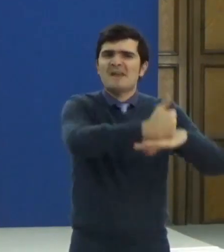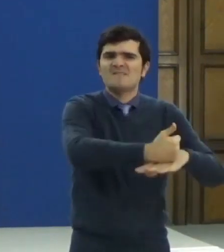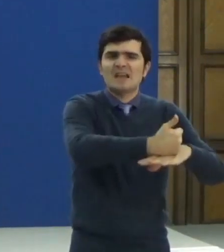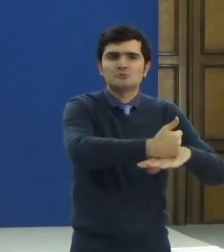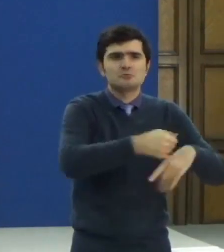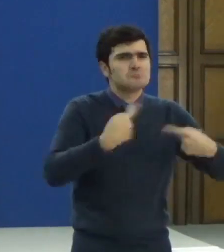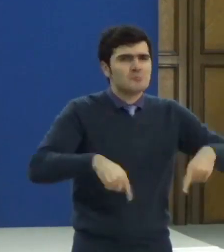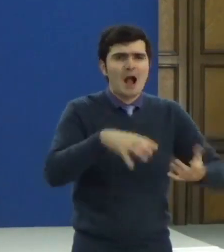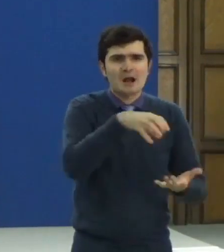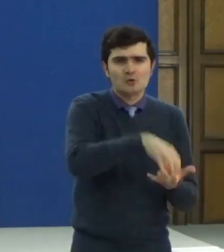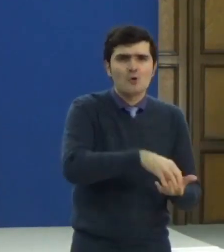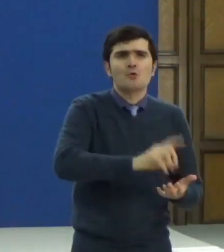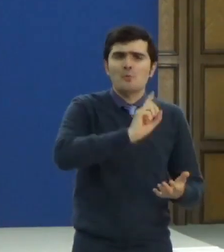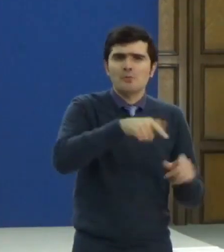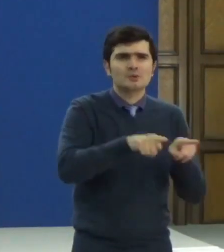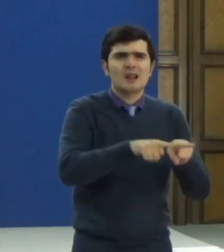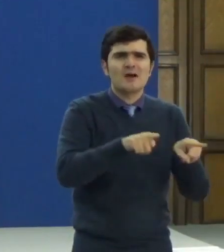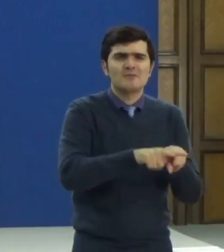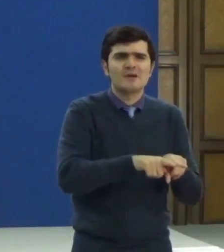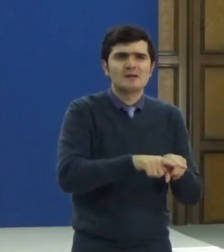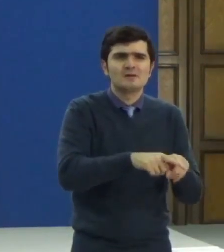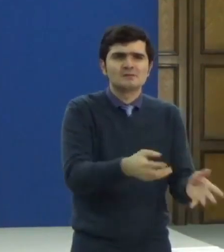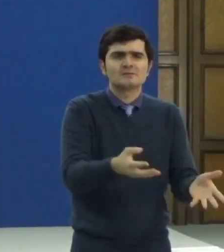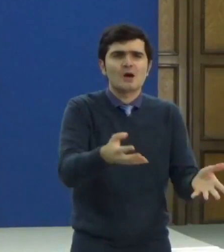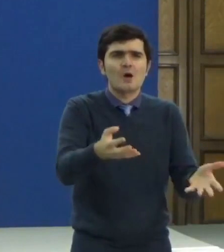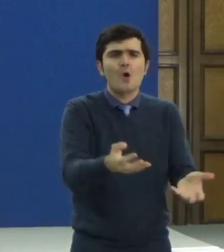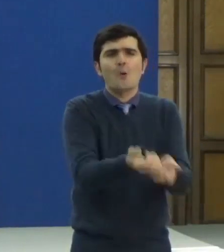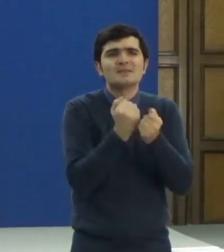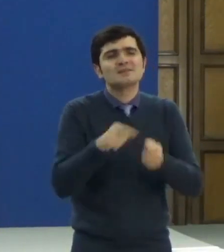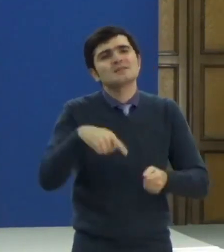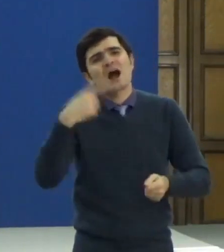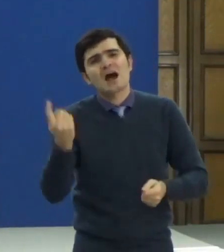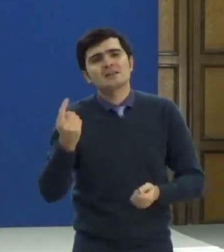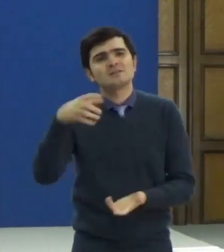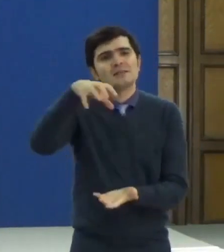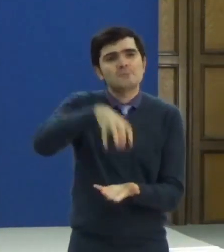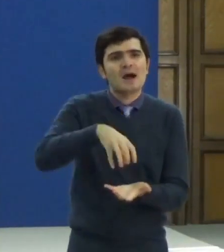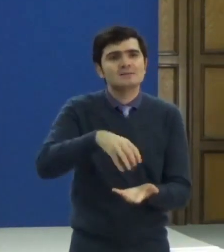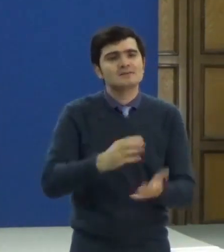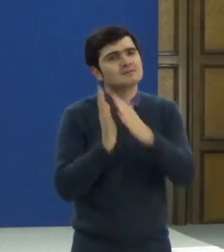chiar rechiziționa anumite spații de cazare pentru